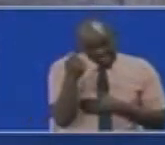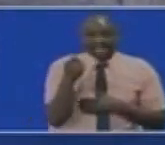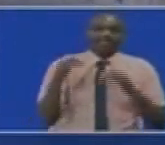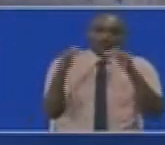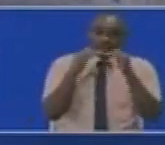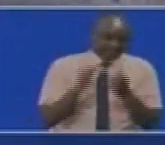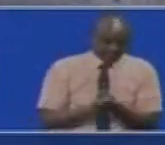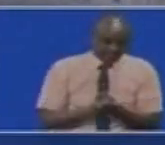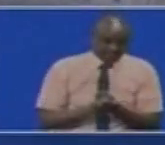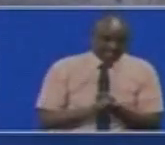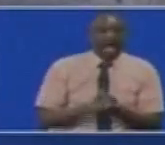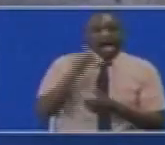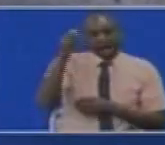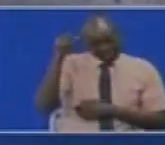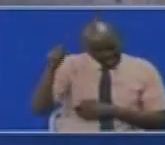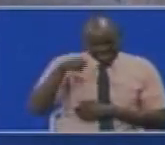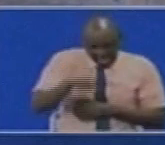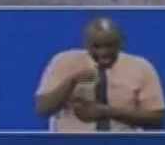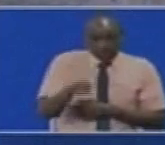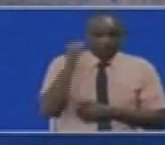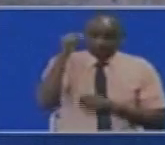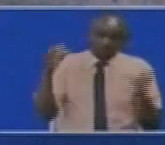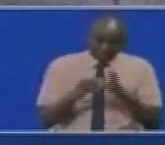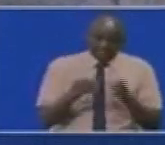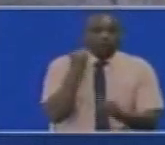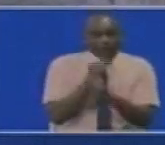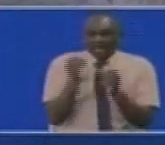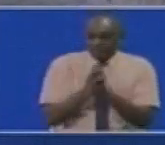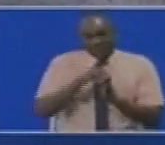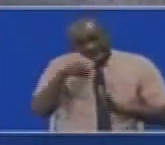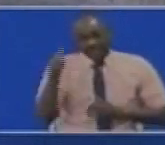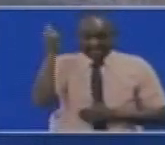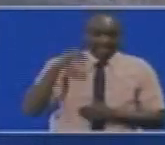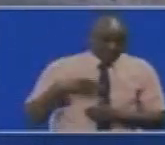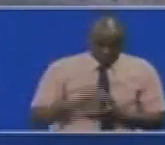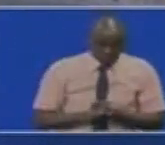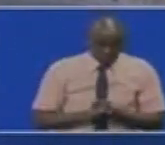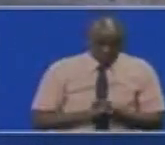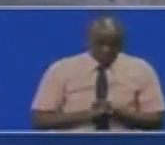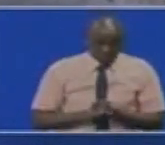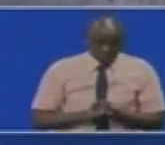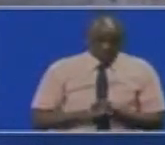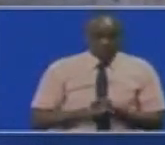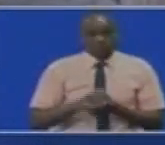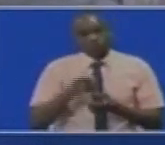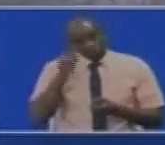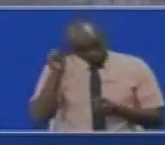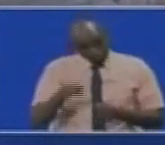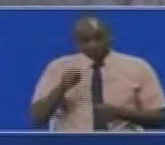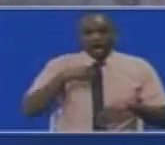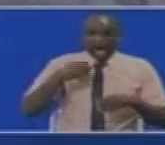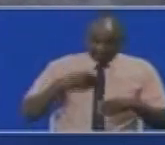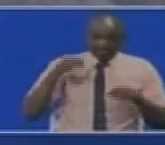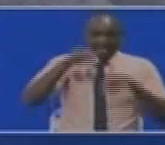democracy, Amani National Congress will work with other Kenyans desirous of a credible election.